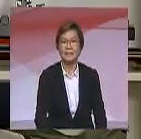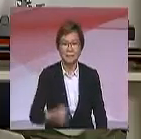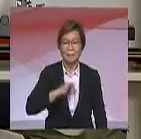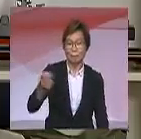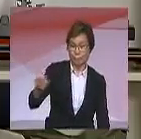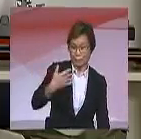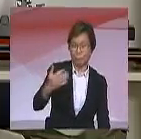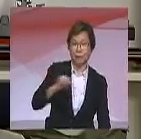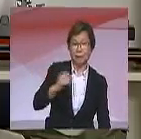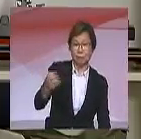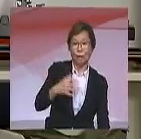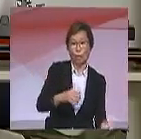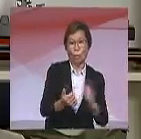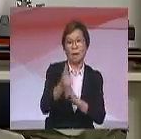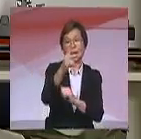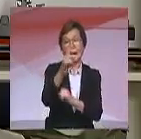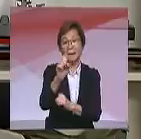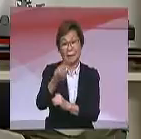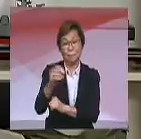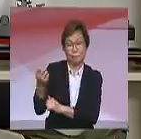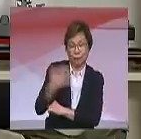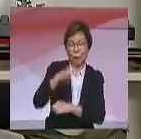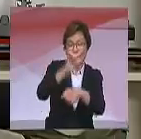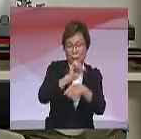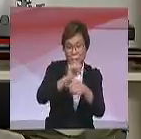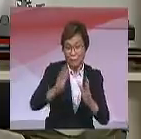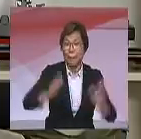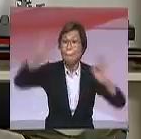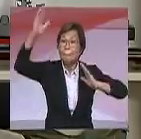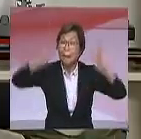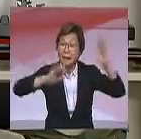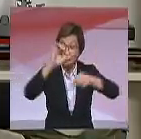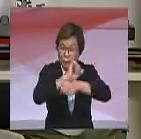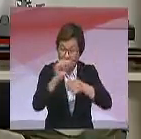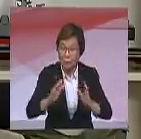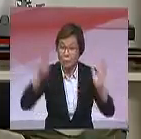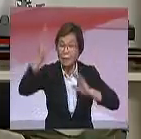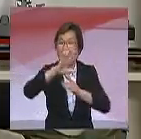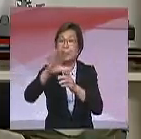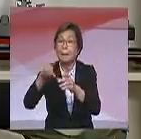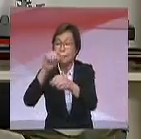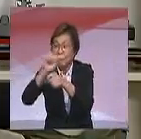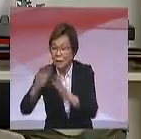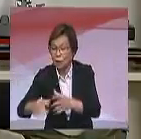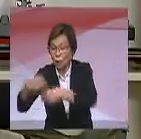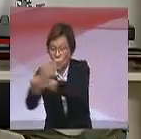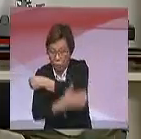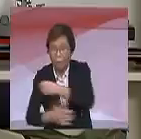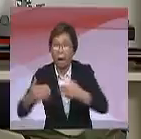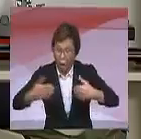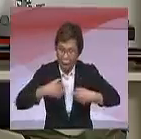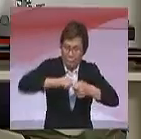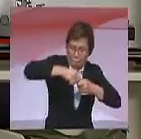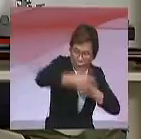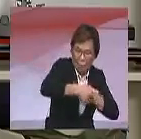Kementerian Sumber Manusia bahawa pekerja-pekerja di Malaysia termasuk pekerja asing merupakan pencarum